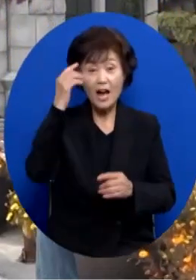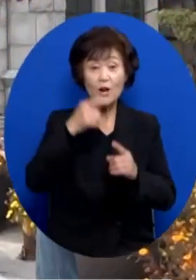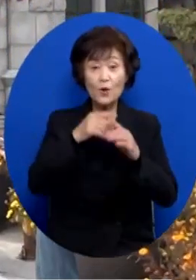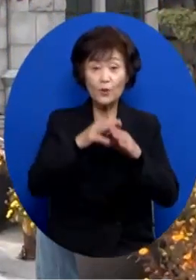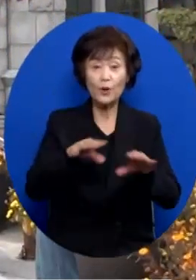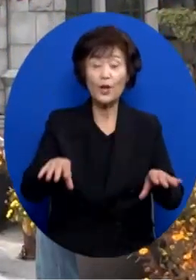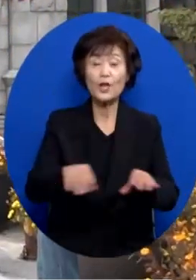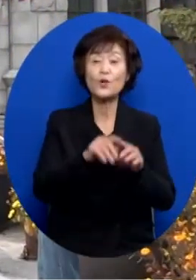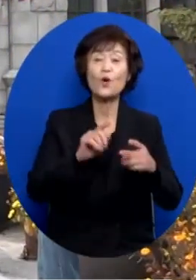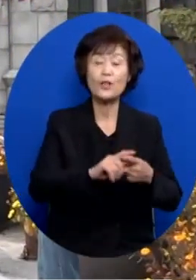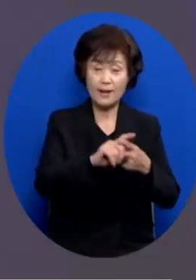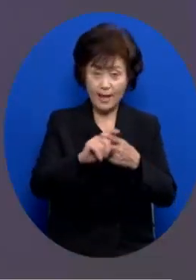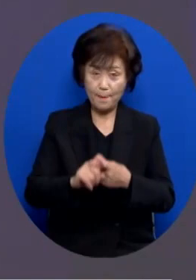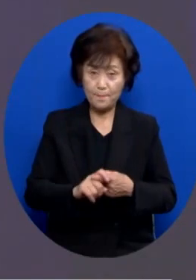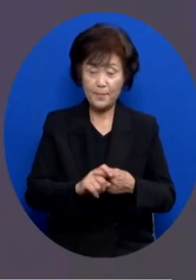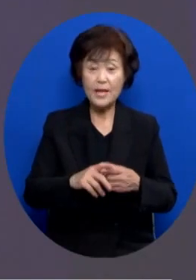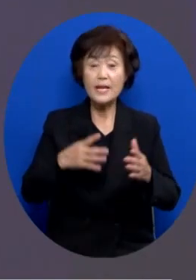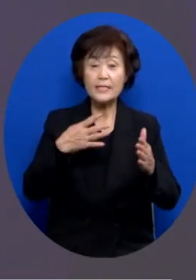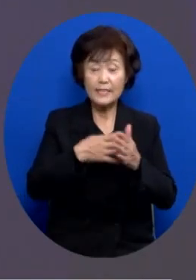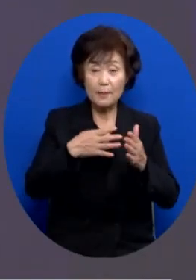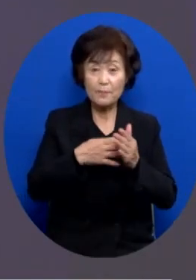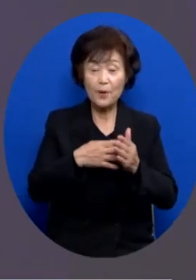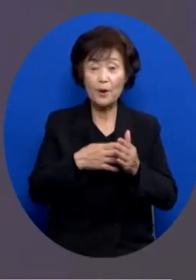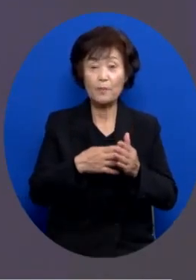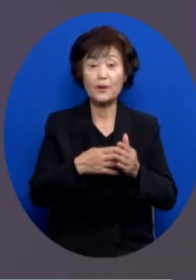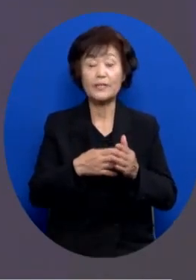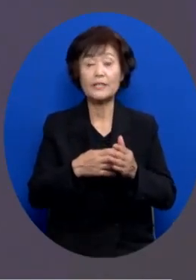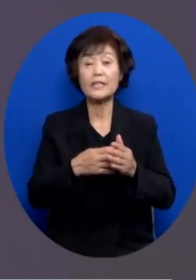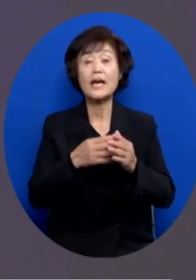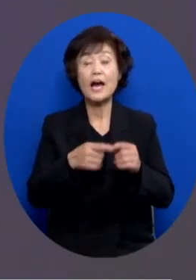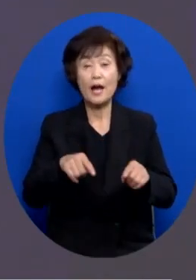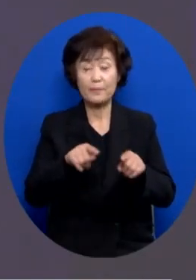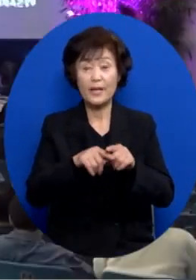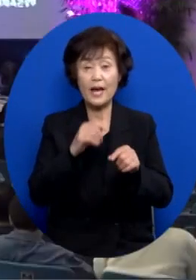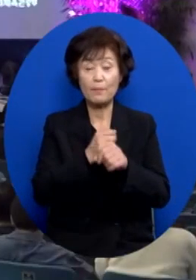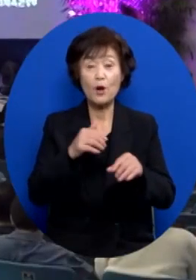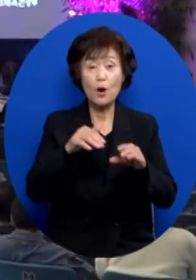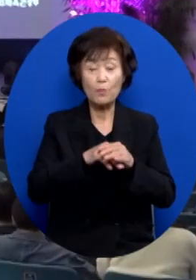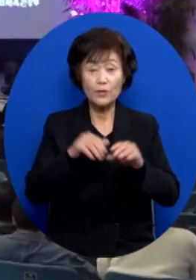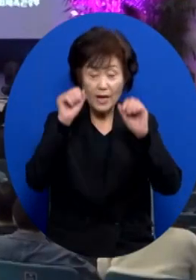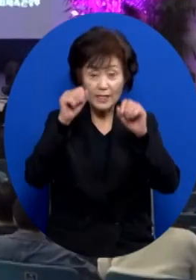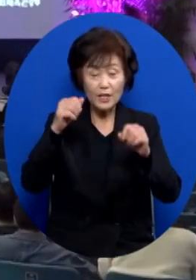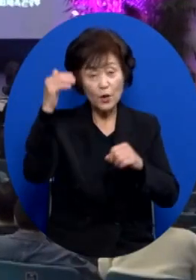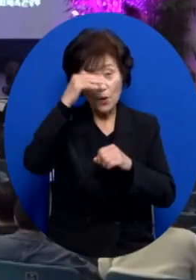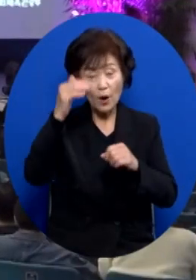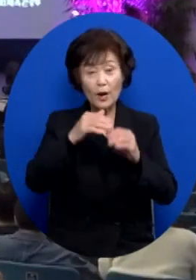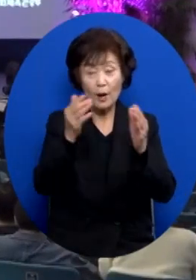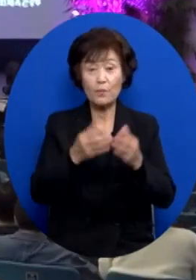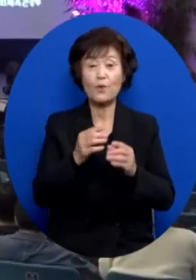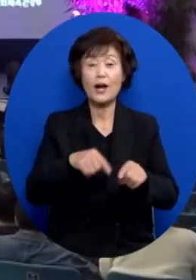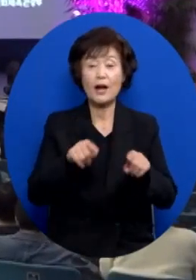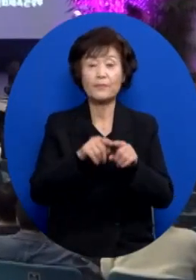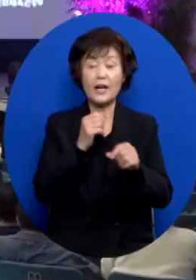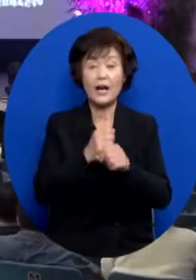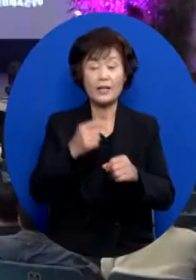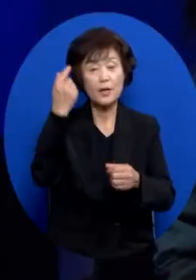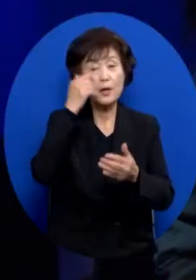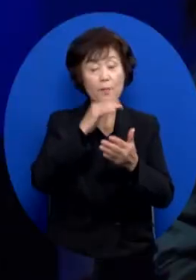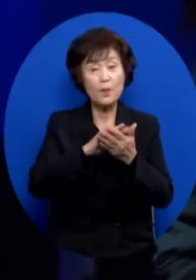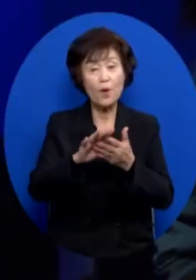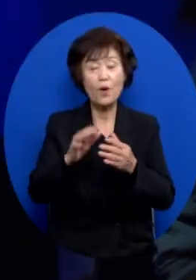한국교회 총연합회 주최로 사단법인 더불어배움이 주관하며 문화체육관광부가 후원하는 2023